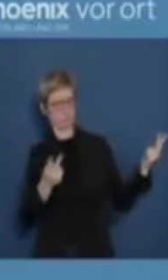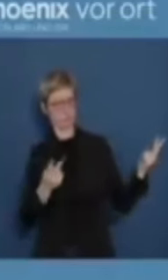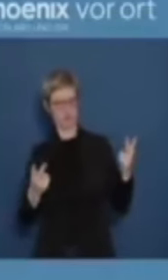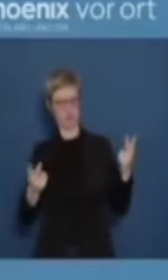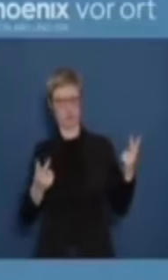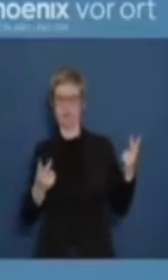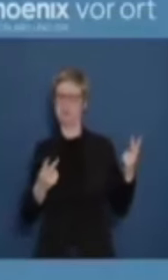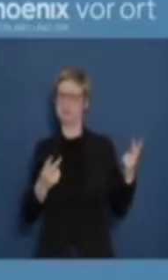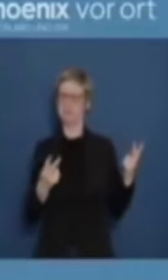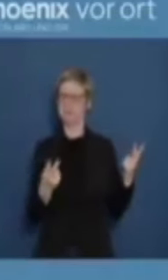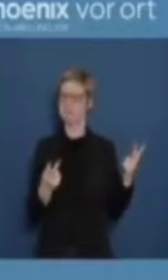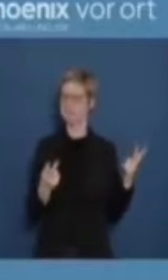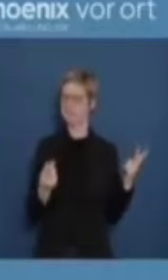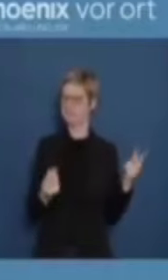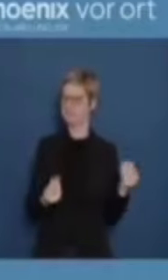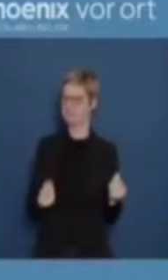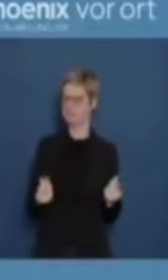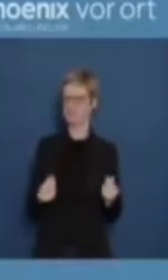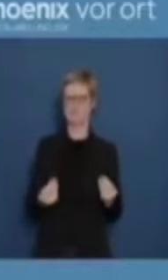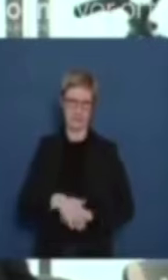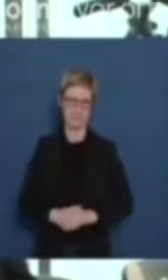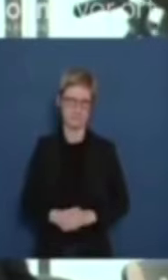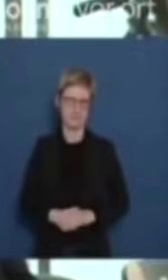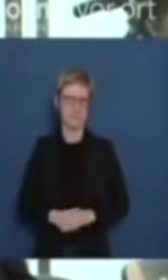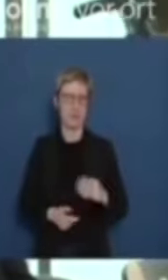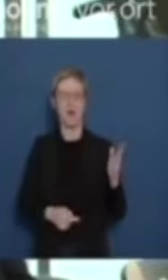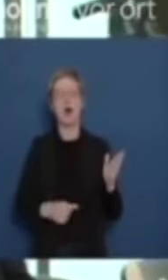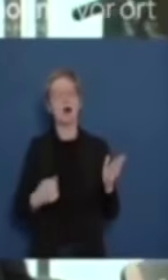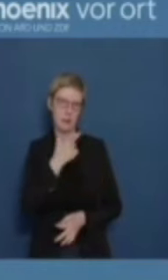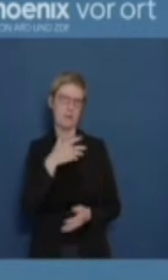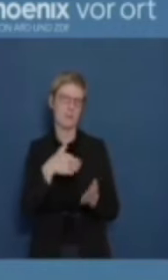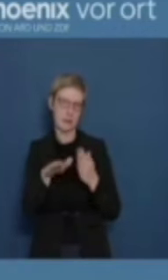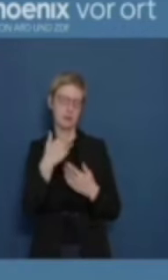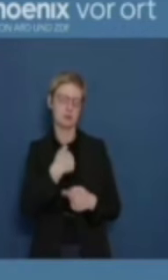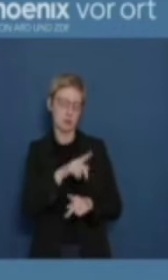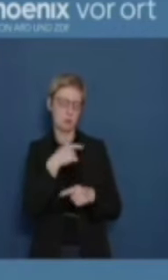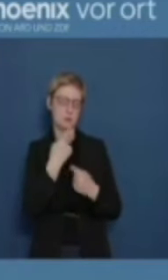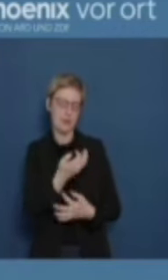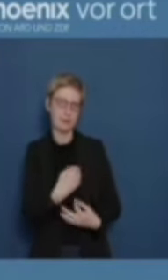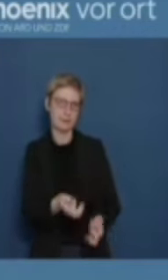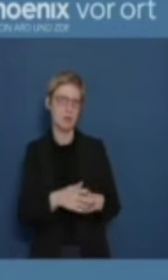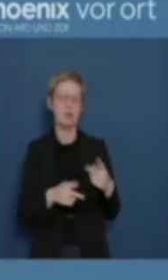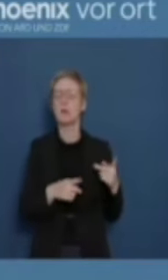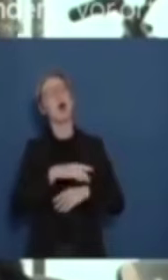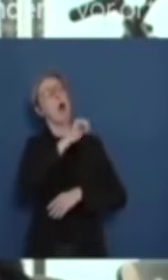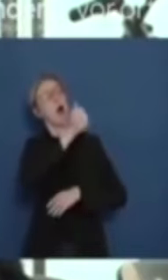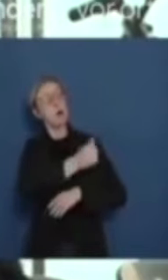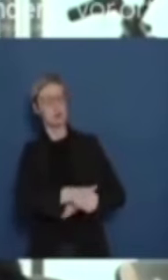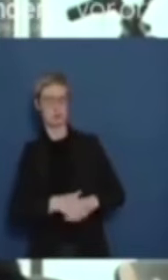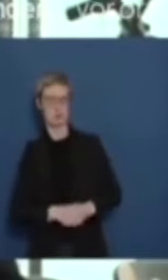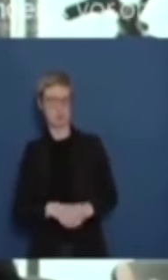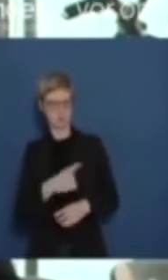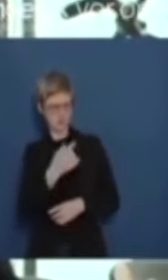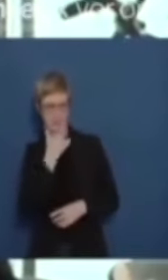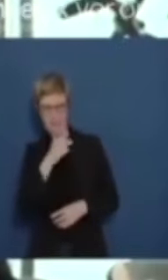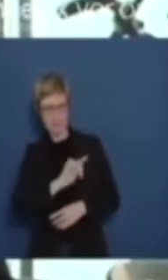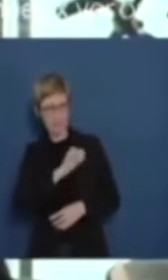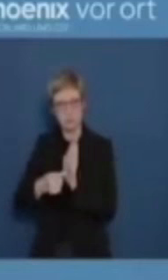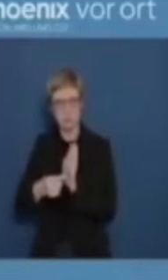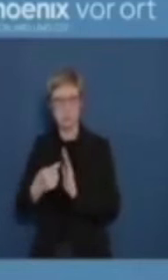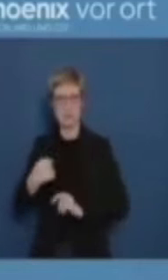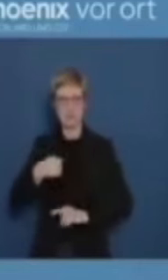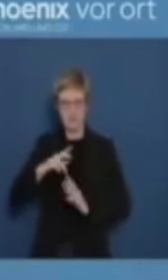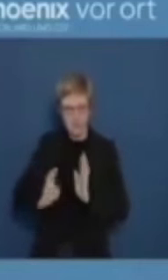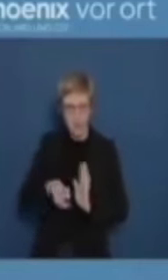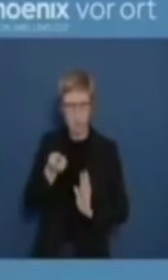ist schon an sich. Ich habe aber nichts verglichen, ich habe nur gefragt, wie Sie das einschätzen. Also Sie wollen keine Einschätzung abgeben, habe ich das